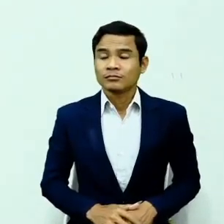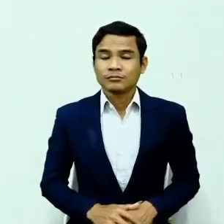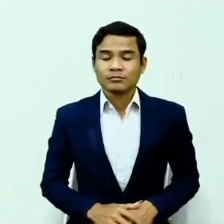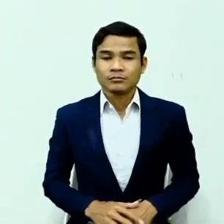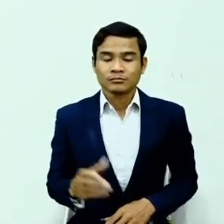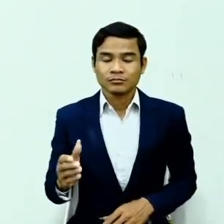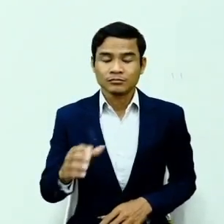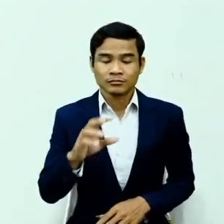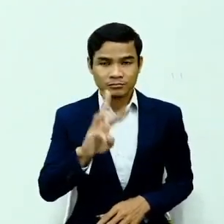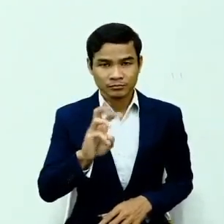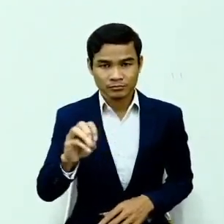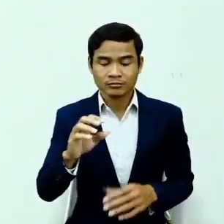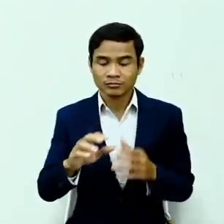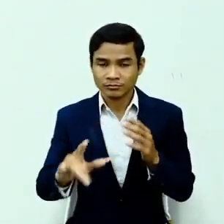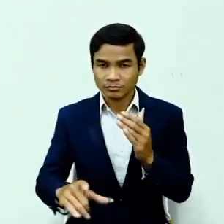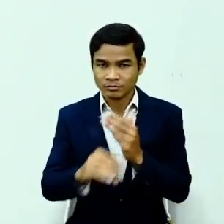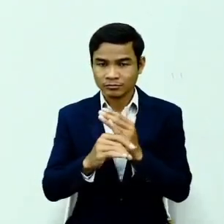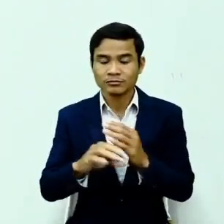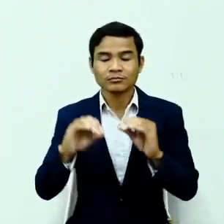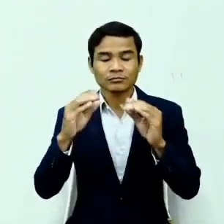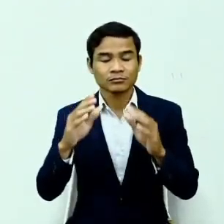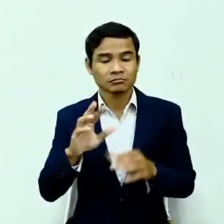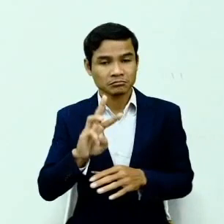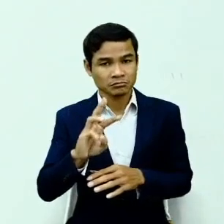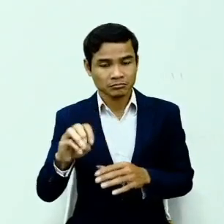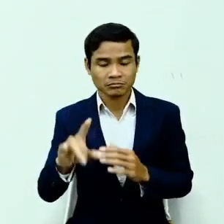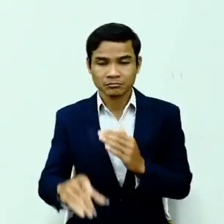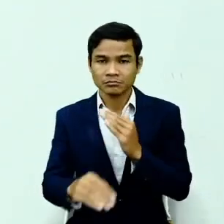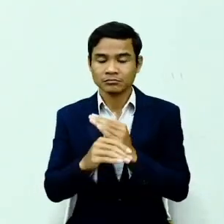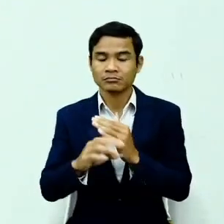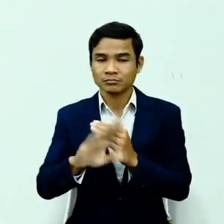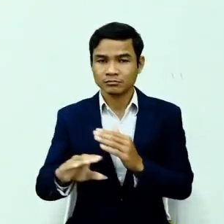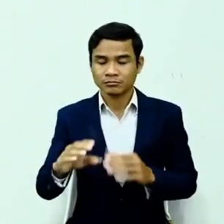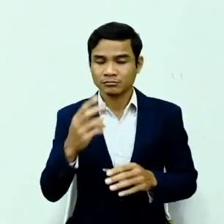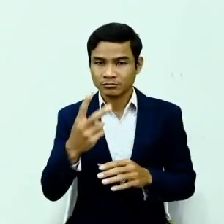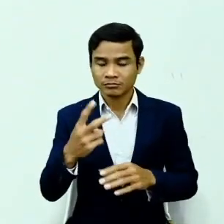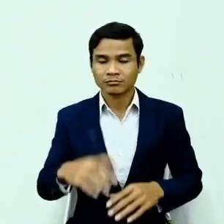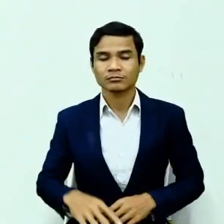Chà chắc xàm sập tiết. Chà này cô mình xàm sập tiết con mớ.